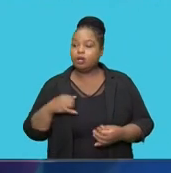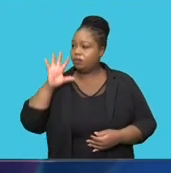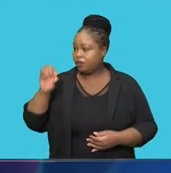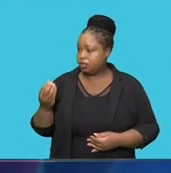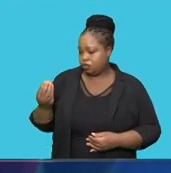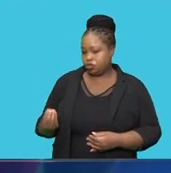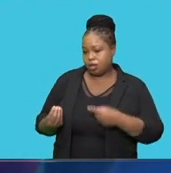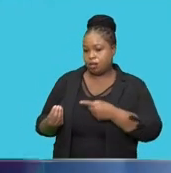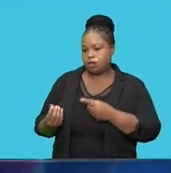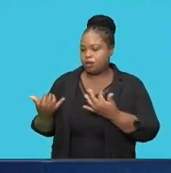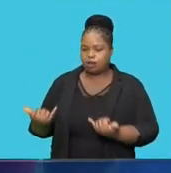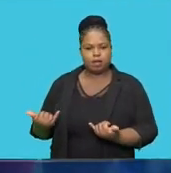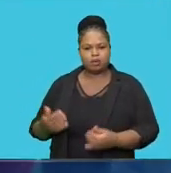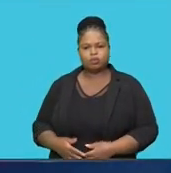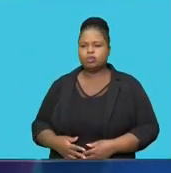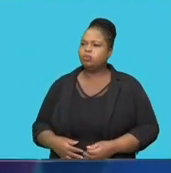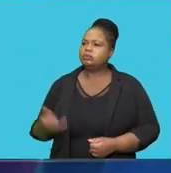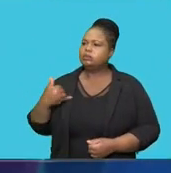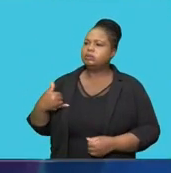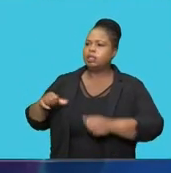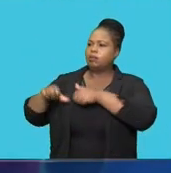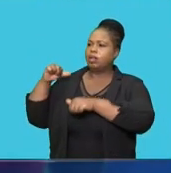hore na wa hamang.